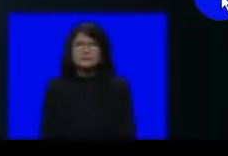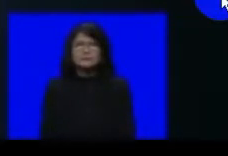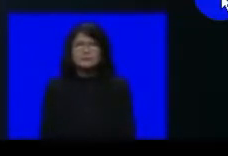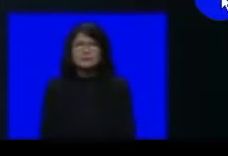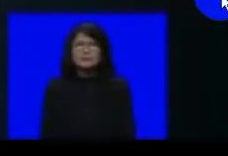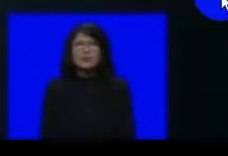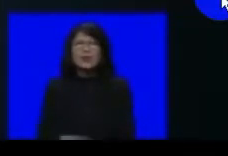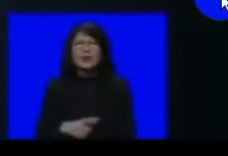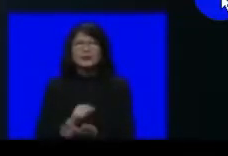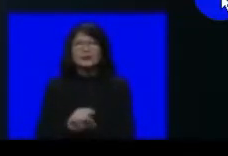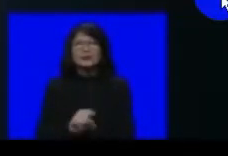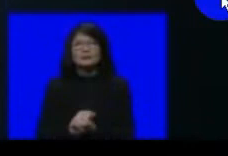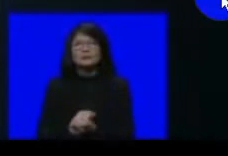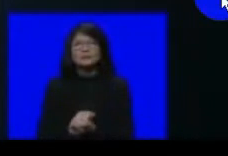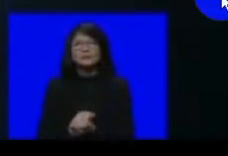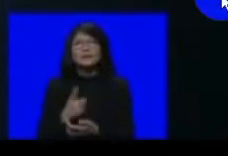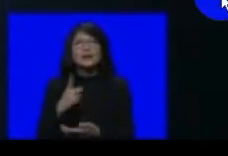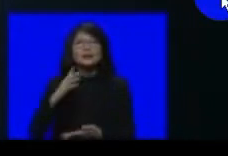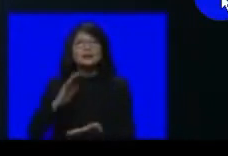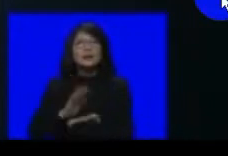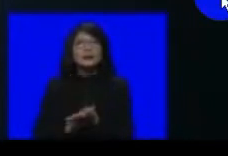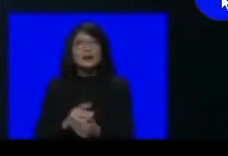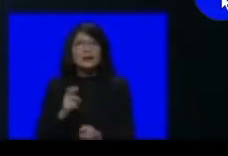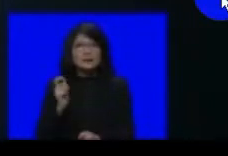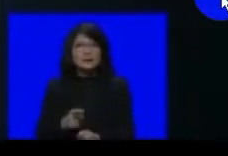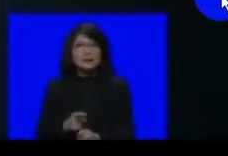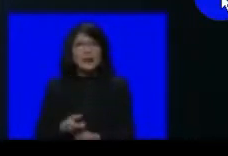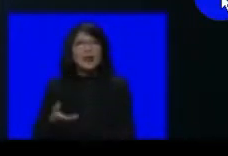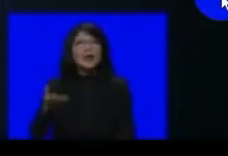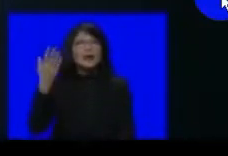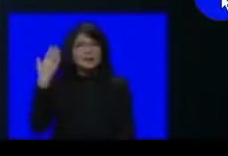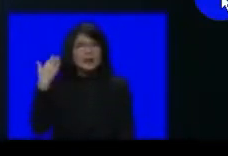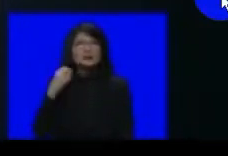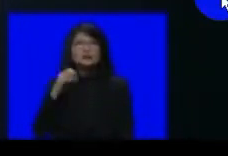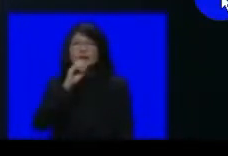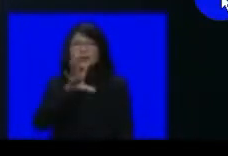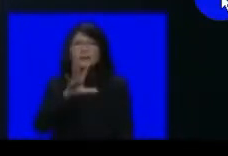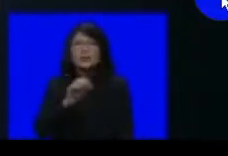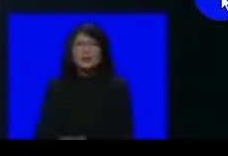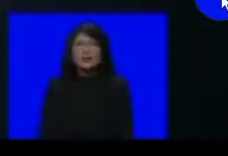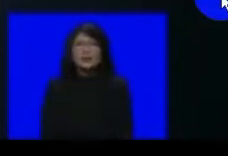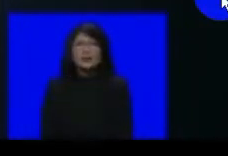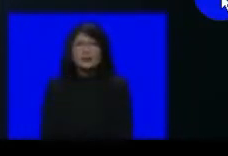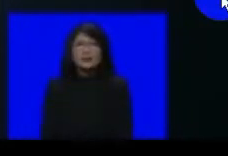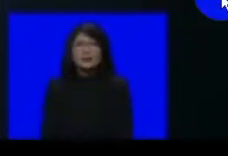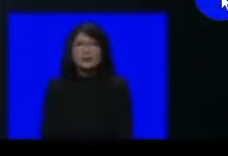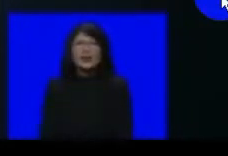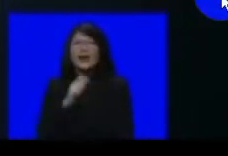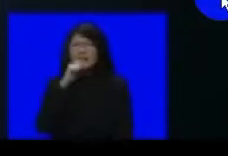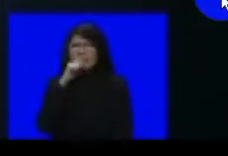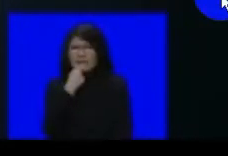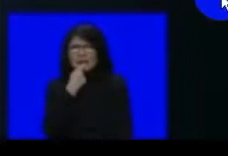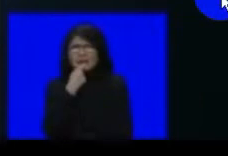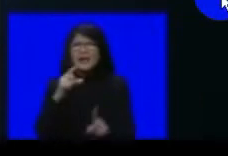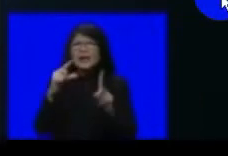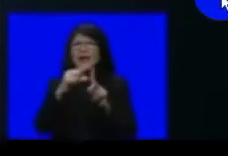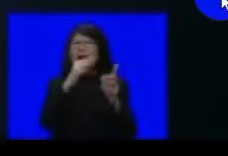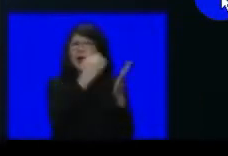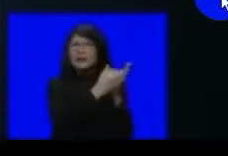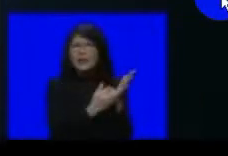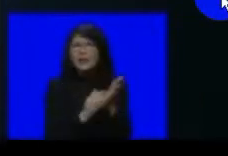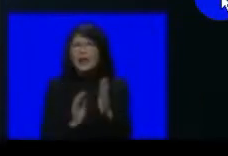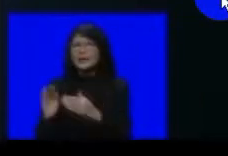tanpa biaya. Dan tentunya seperti tadi disampaikan, ya kerahasiaan data itu